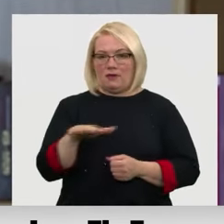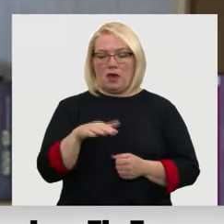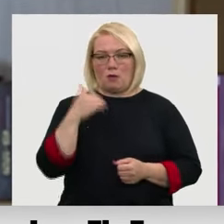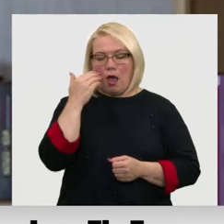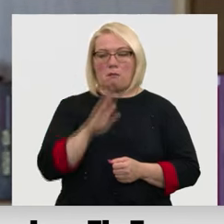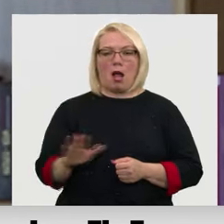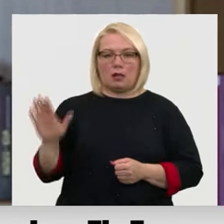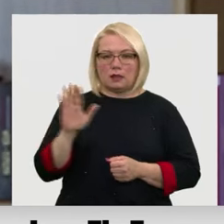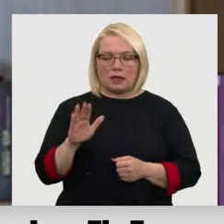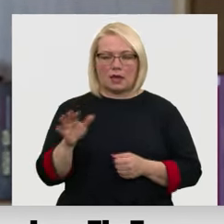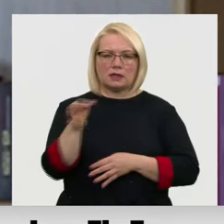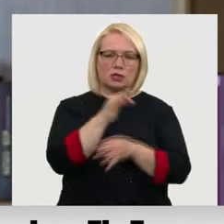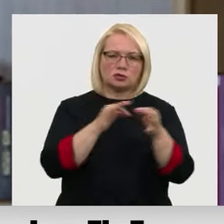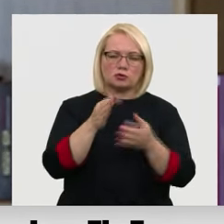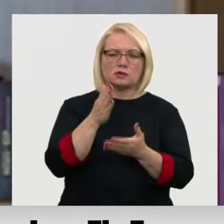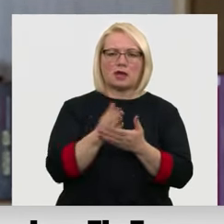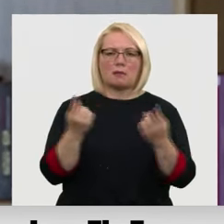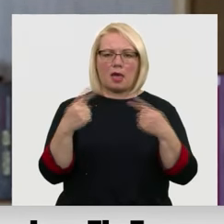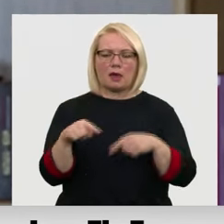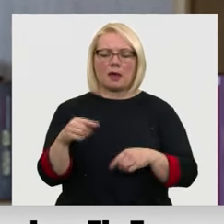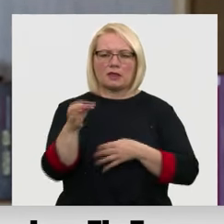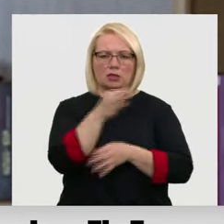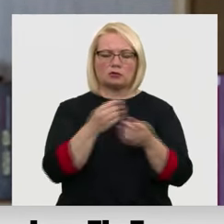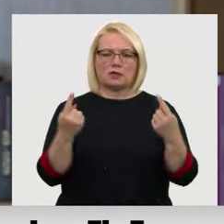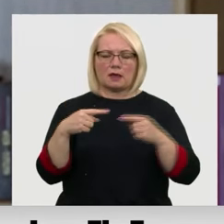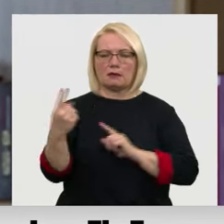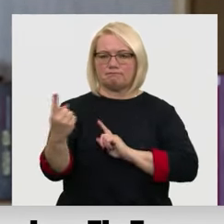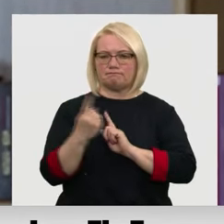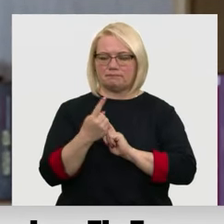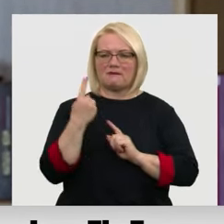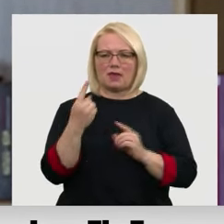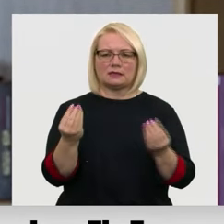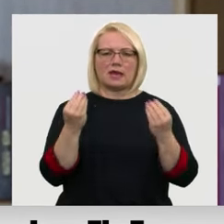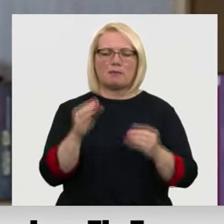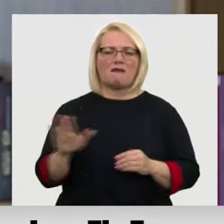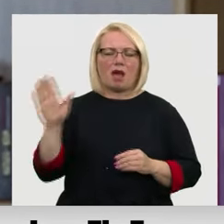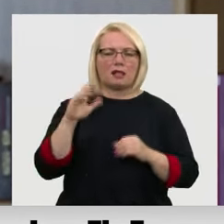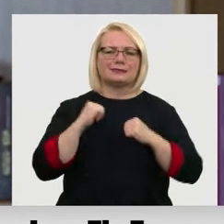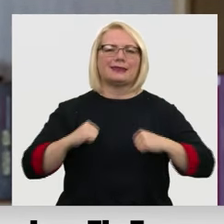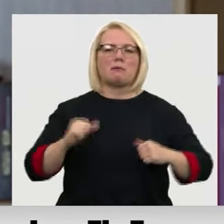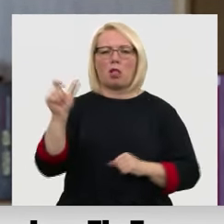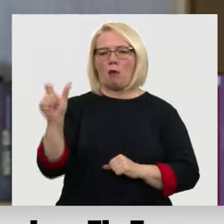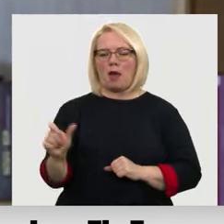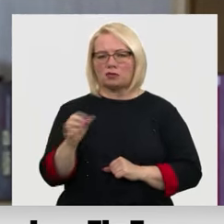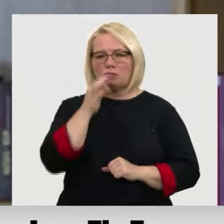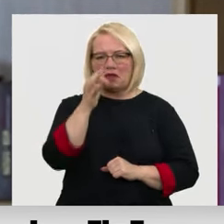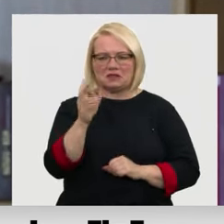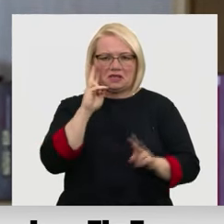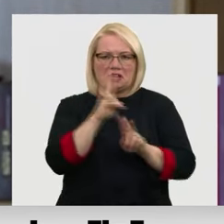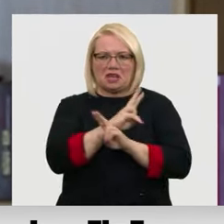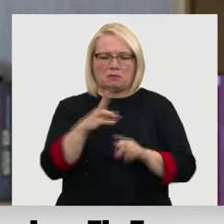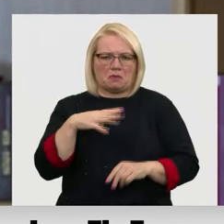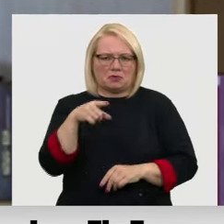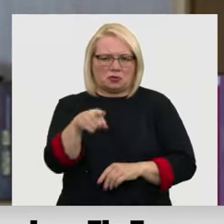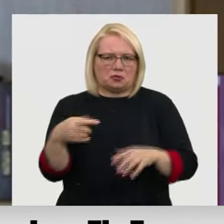Baltijai. Diskusijas starplaikā pie manis pienāca vienas ietekmīgas valsts diplomāts un teica, es nesaprotu, kāpēc tu tā